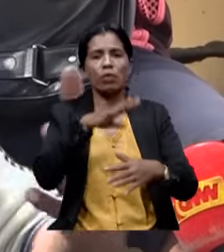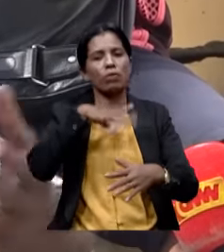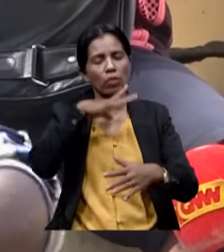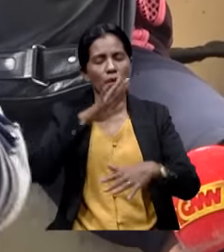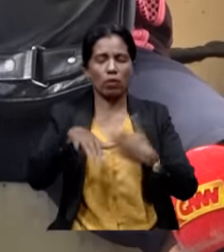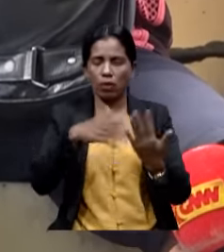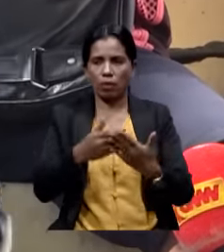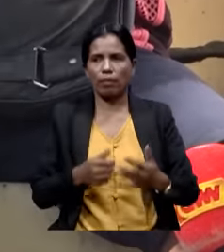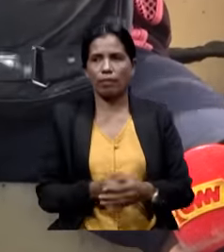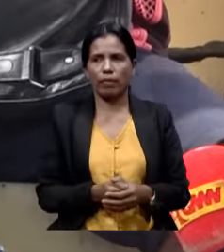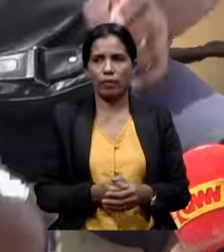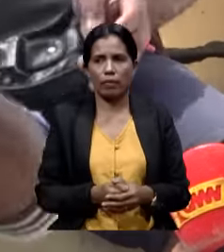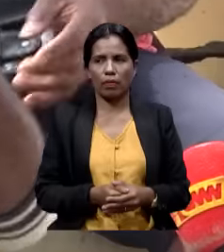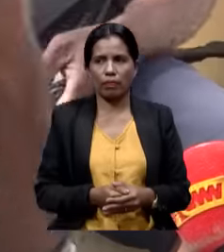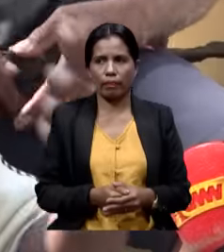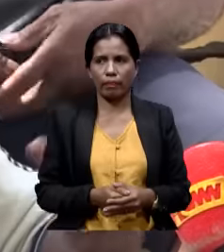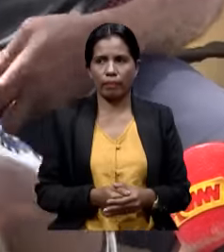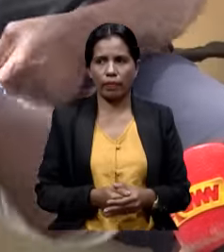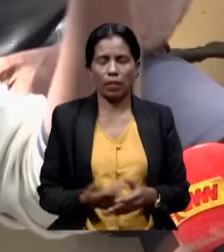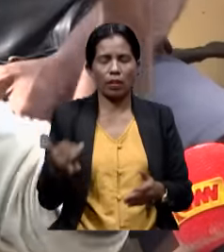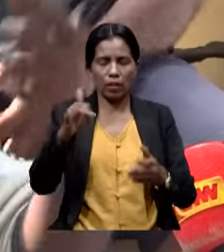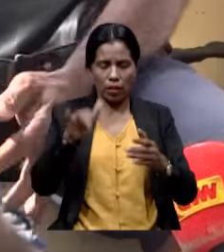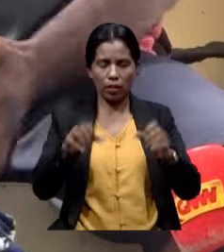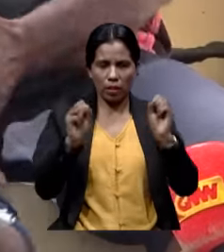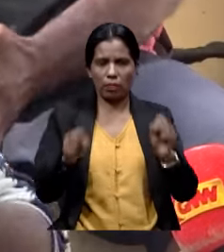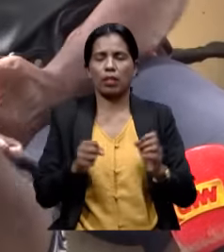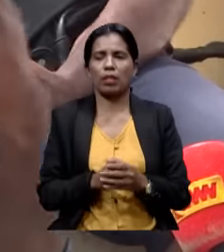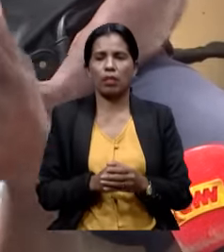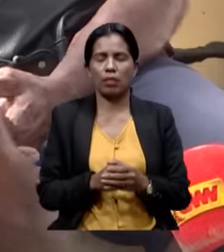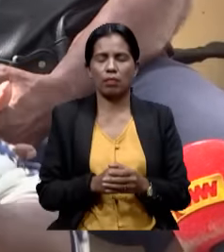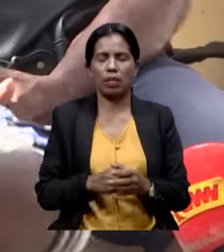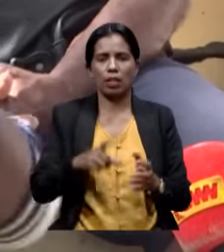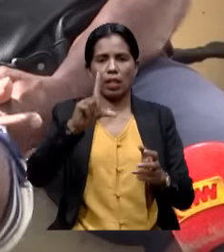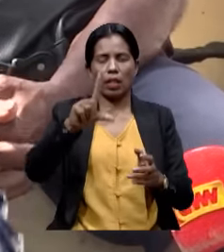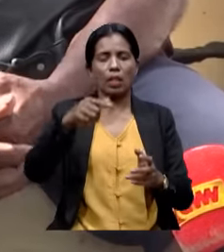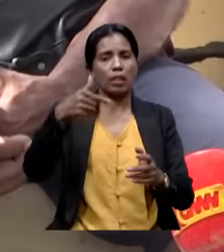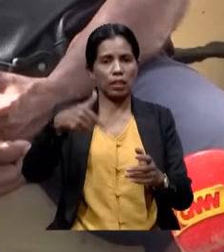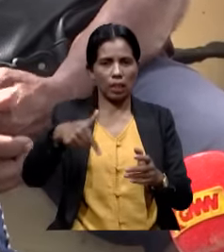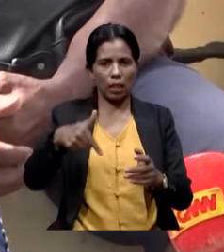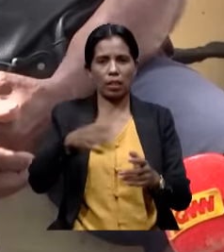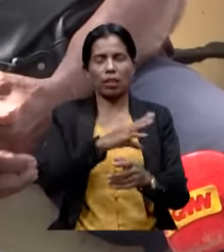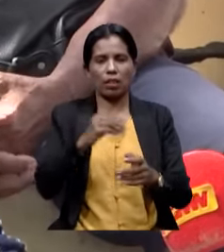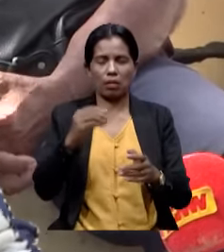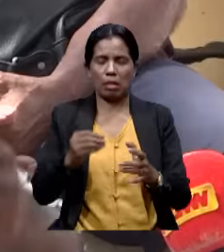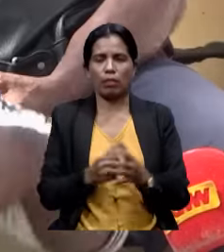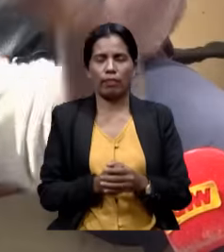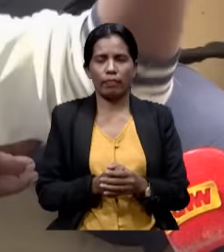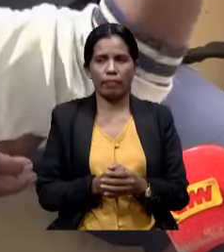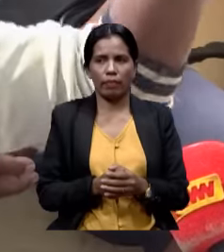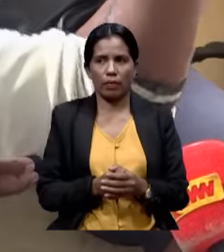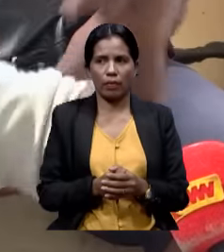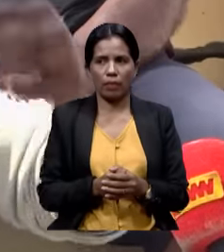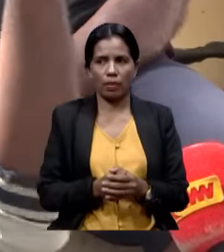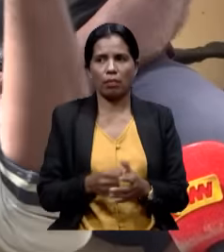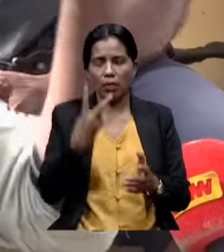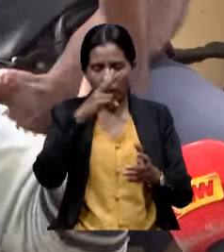hawa tete kata fuan ne bahira. Sira ba sira bel tuun to liliu leseti ho sama sembilan awara mateona. Elisete bele tum fila